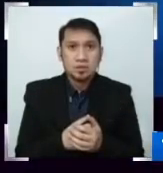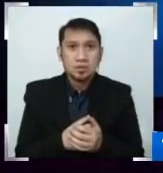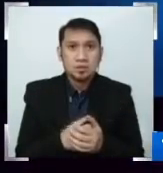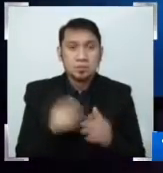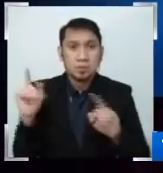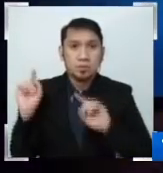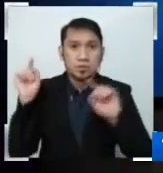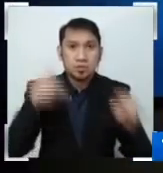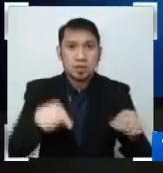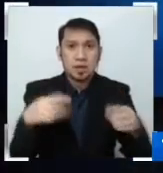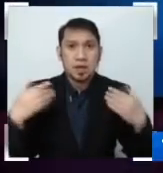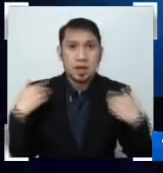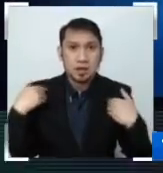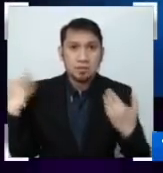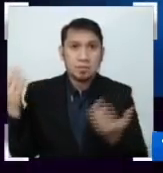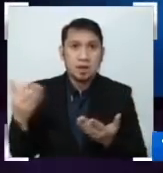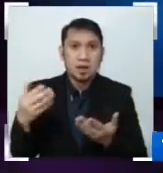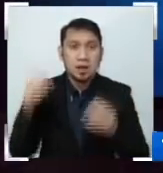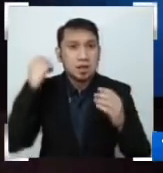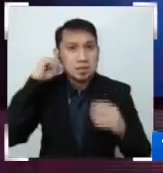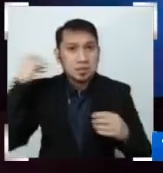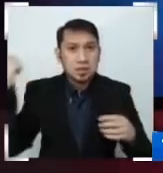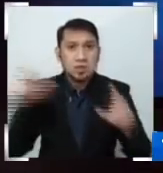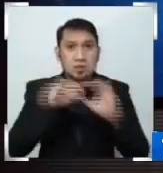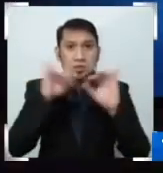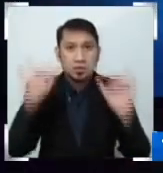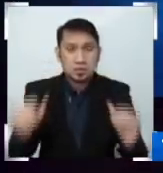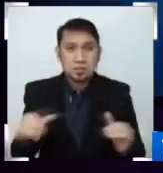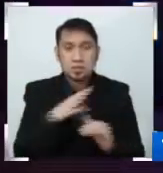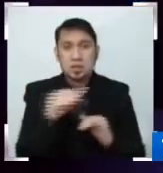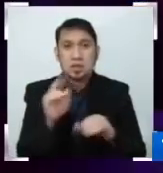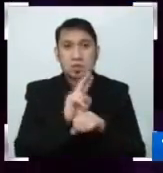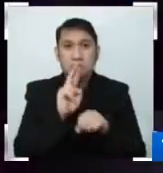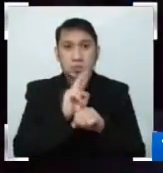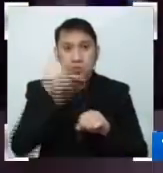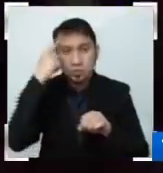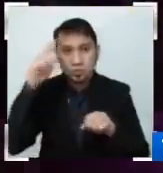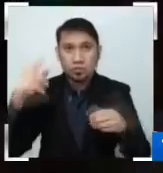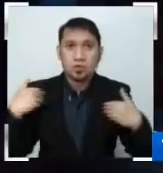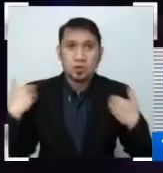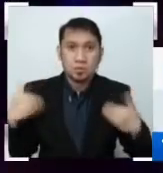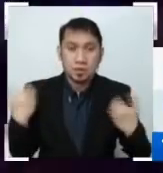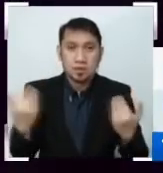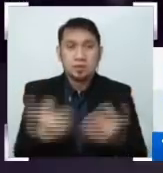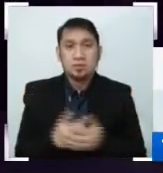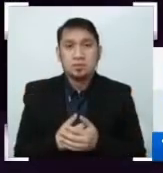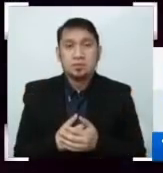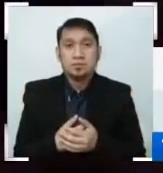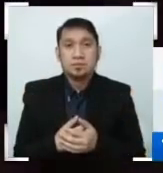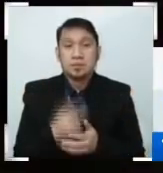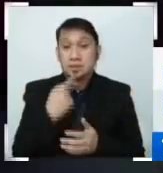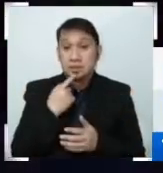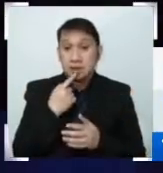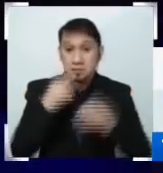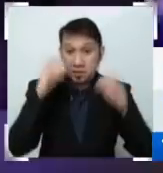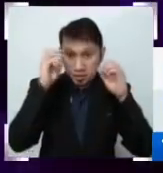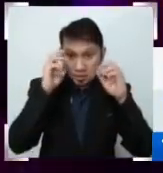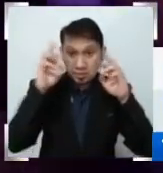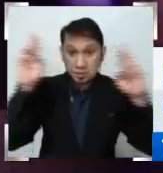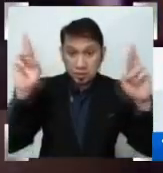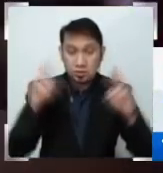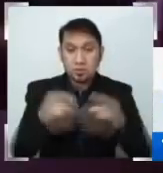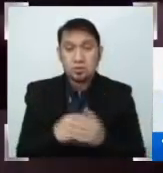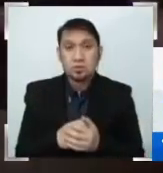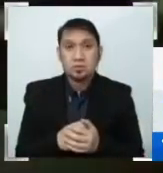system na nabilin, ginamit man siguro iya sa mga kabataan na mag-risko sila. Sabi pa ni Tulunan Mayor Piplim Bungan, walang nagawa